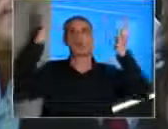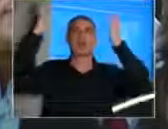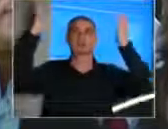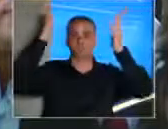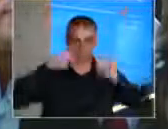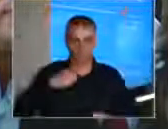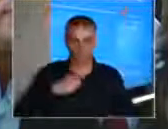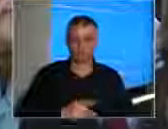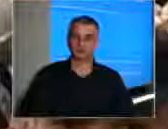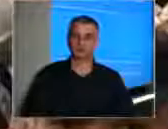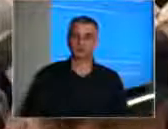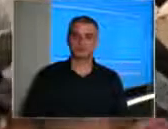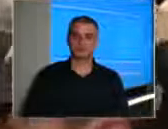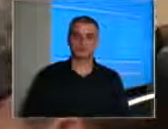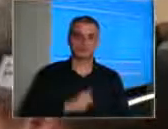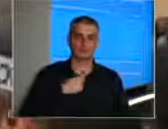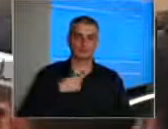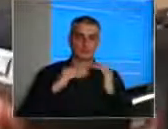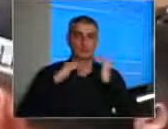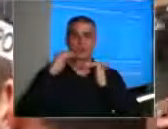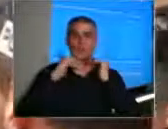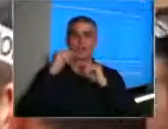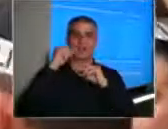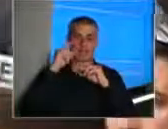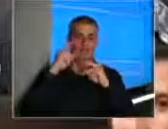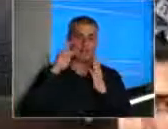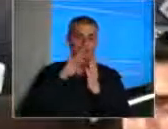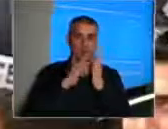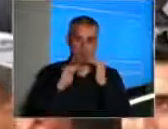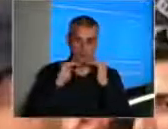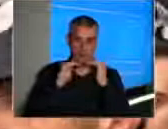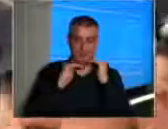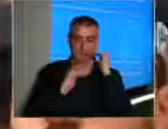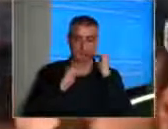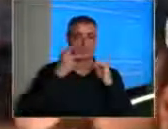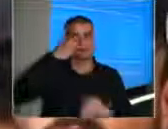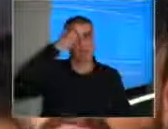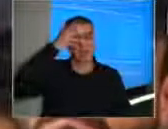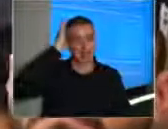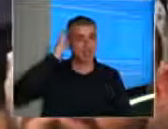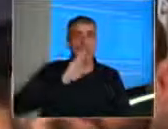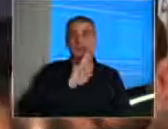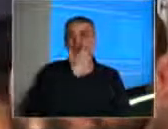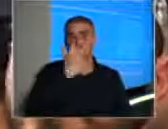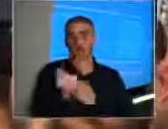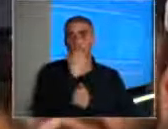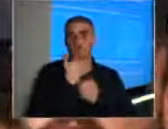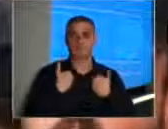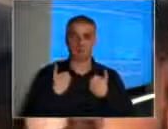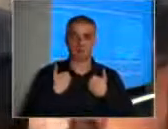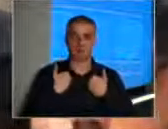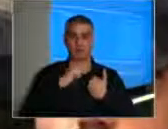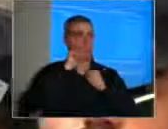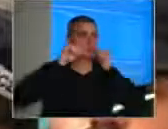יש לנו את זה, יש לנו את זה, בוא נראה. אנחנו בפער של כמה מנדטים, לפיד וגנץ מובילים עליהם.